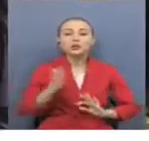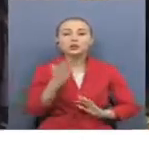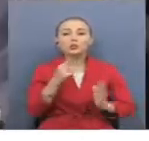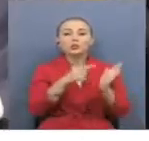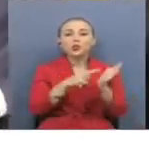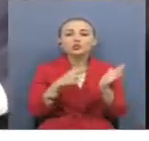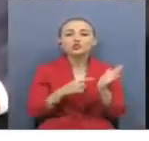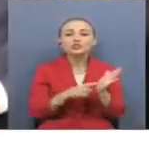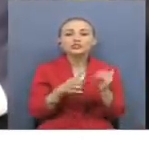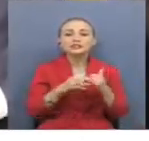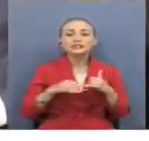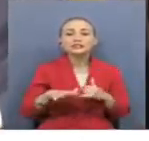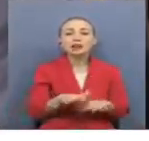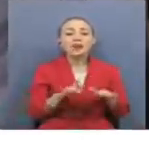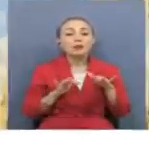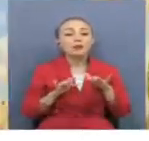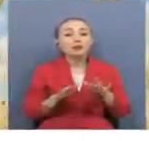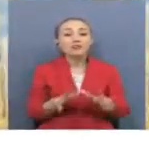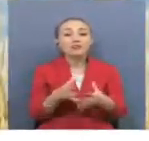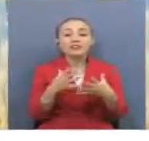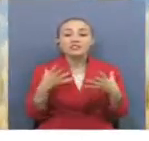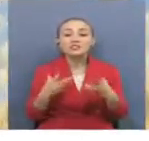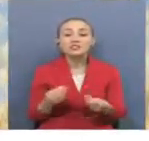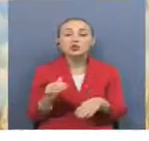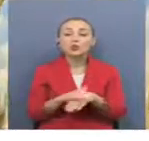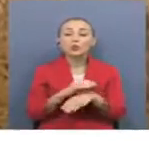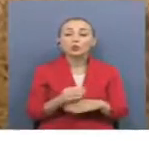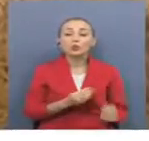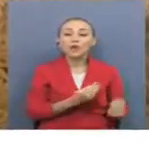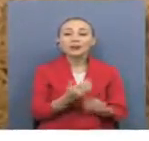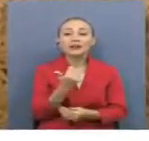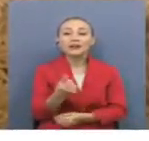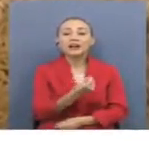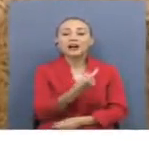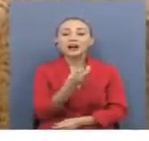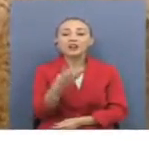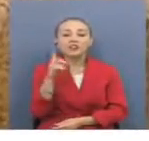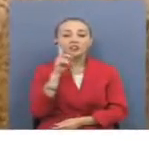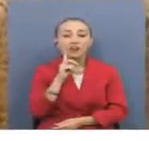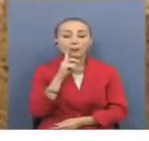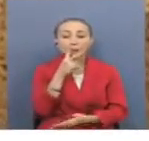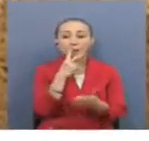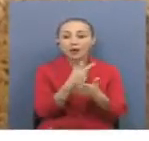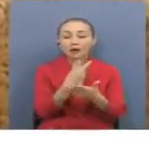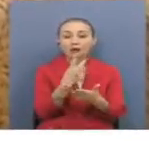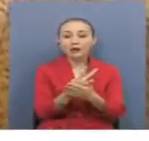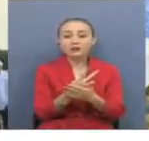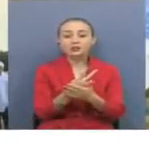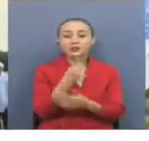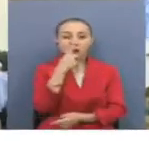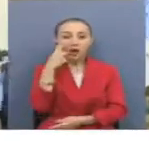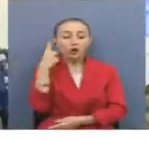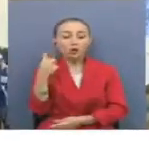Агрожиында егіс даласындағы сабаны күсін орнату талайды таң қалдырды. Алтын астық жайқалған Сарыарқаның сайын даласында бейнебір диқандардың тынымсыз